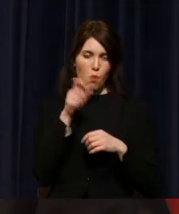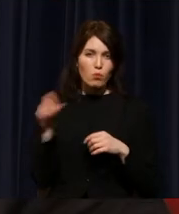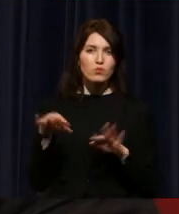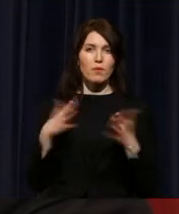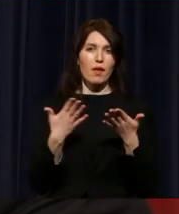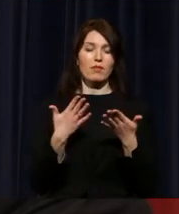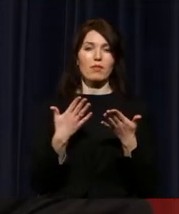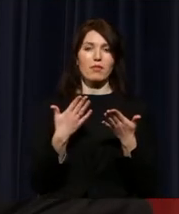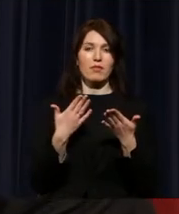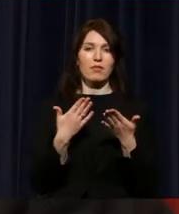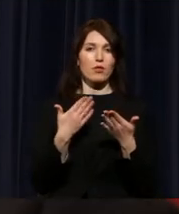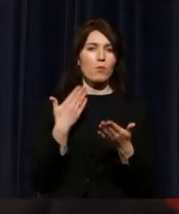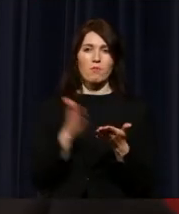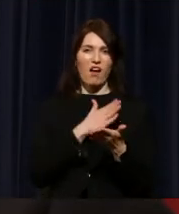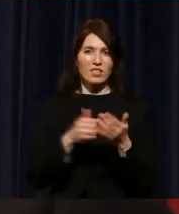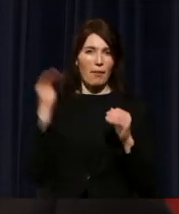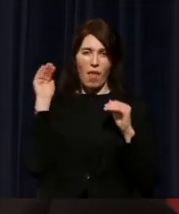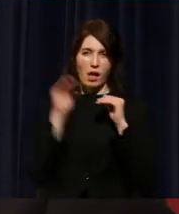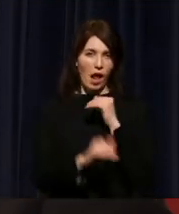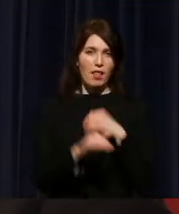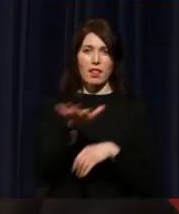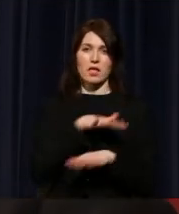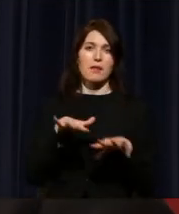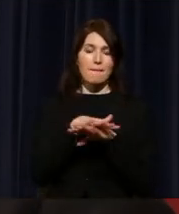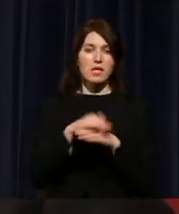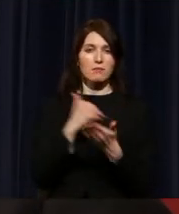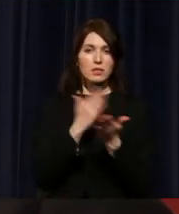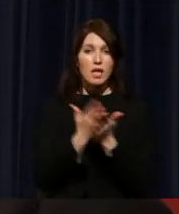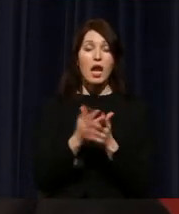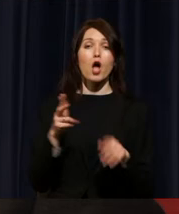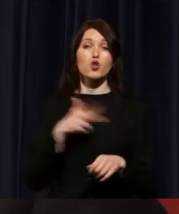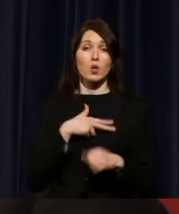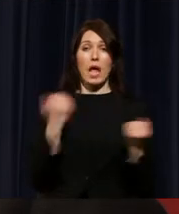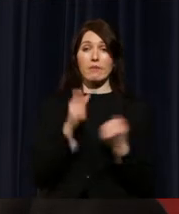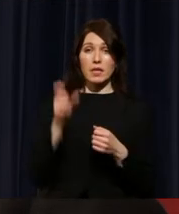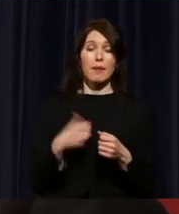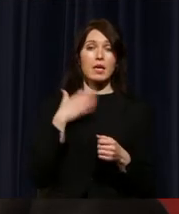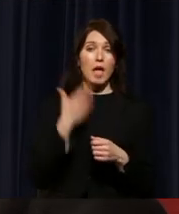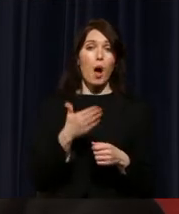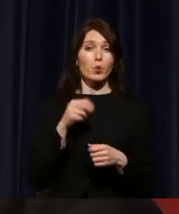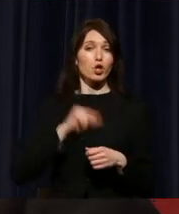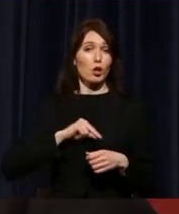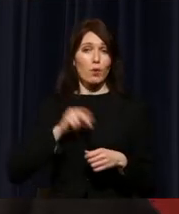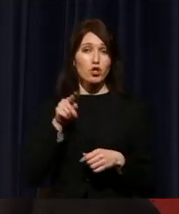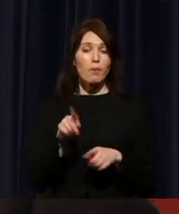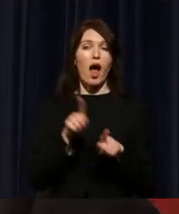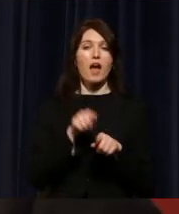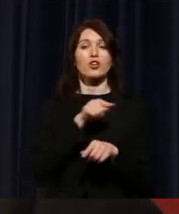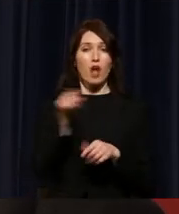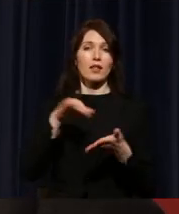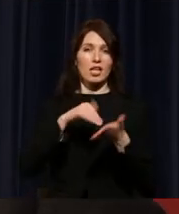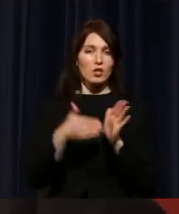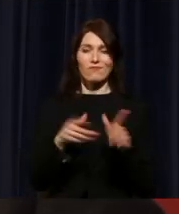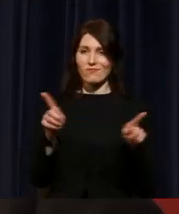varbūt, nu, teiksim, degradētākā sabiedrības daļa, sociālam darbiniekam ir jāpiemiet īpašība, ka mēs arī šādās